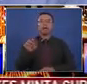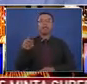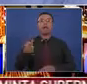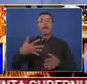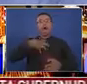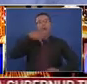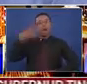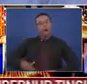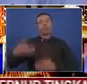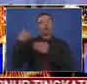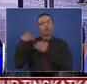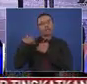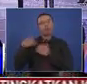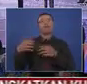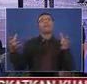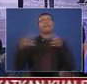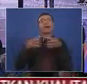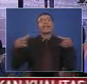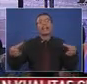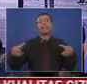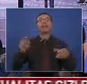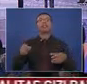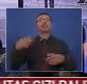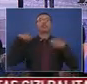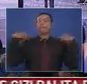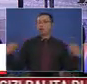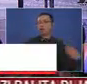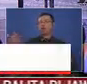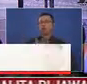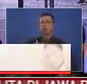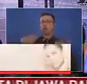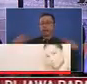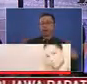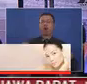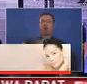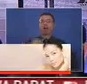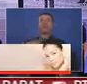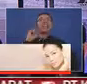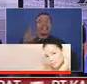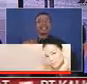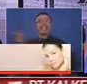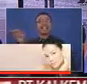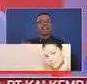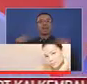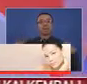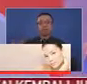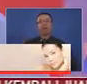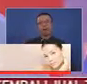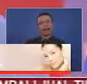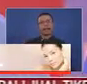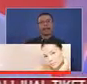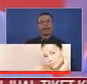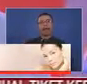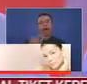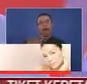wewenang dan tanggung jawab reklamasi ada pada gubernur gubernur karena itu ketika saya Gubernur saya akan memanfaatkan